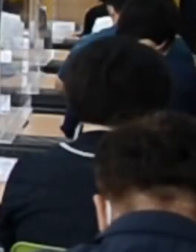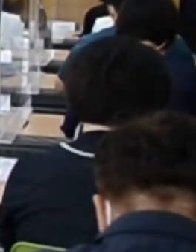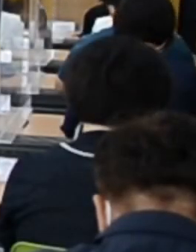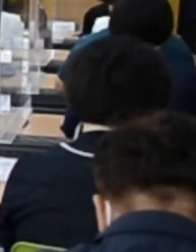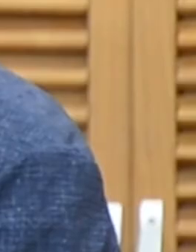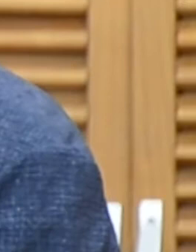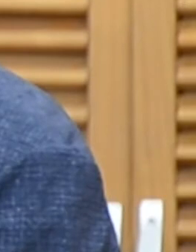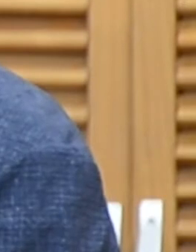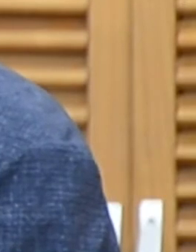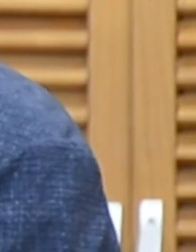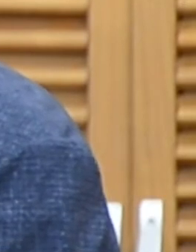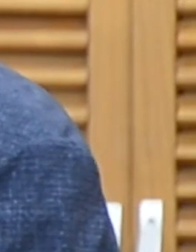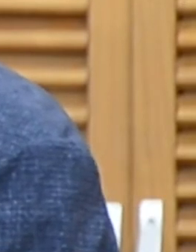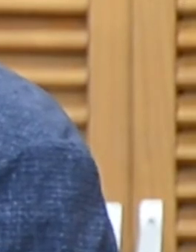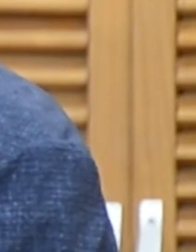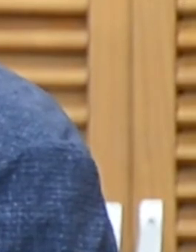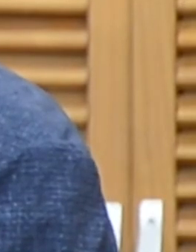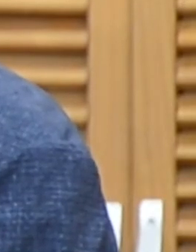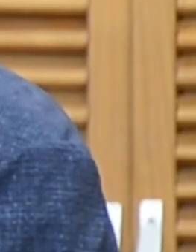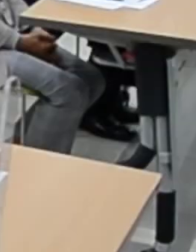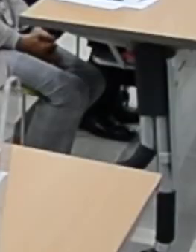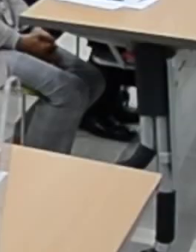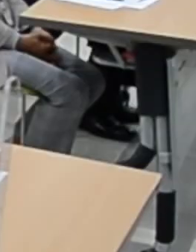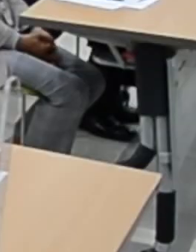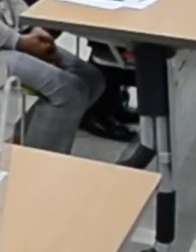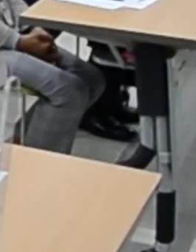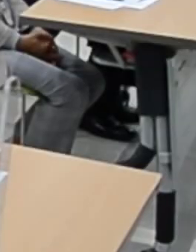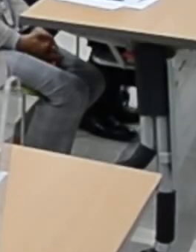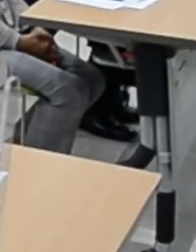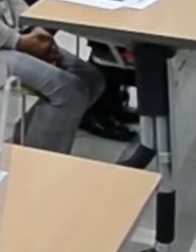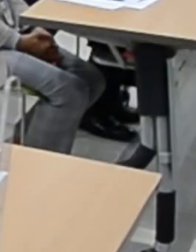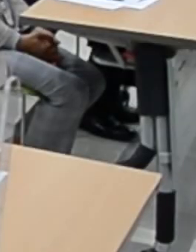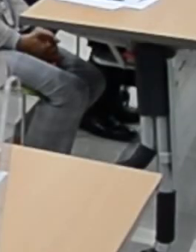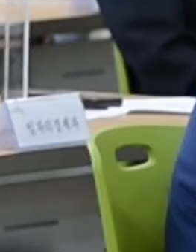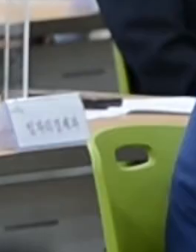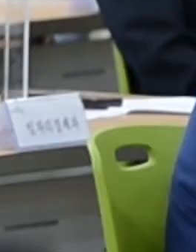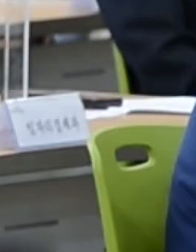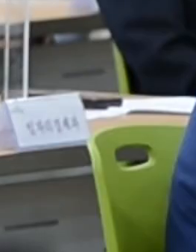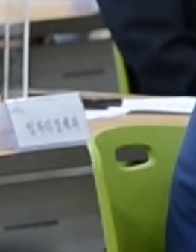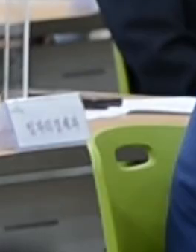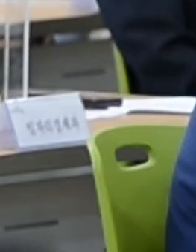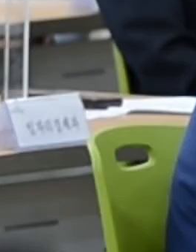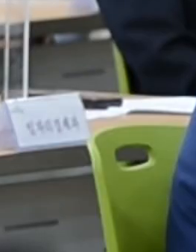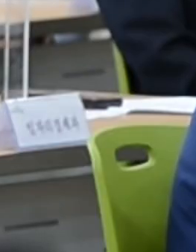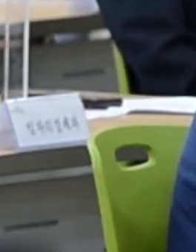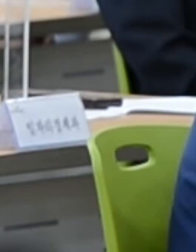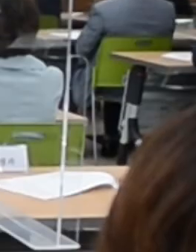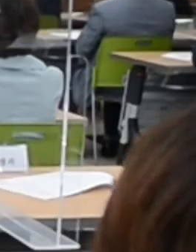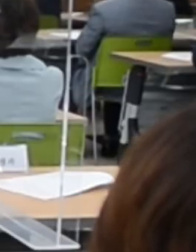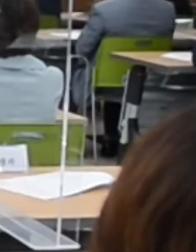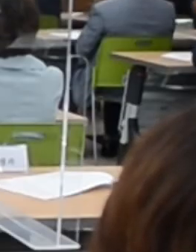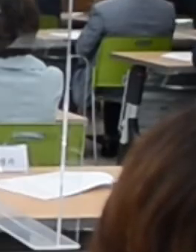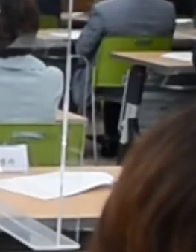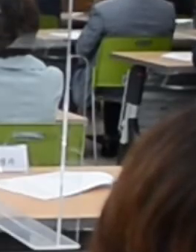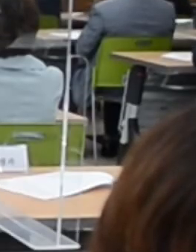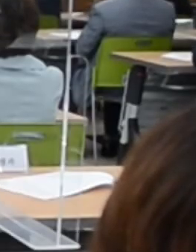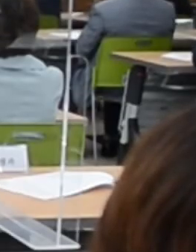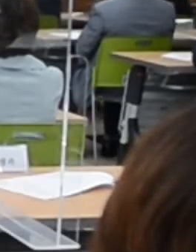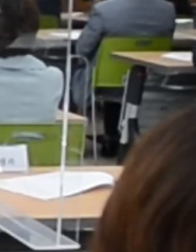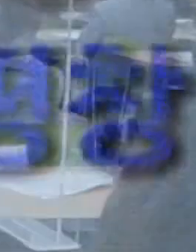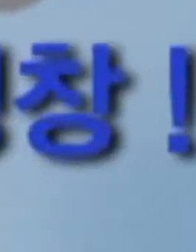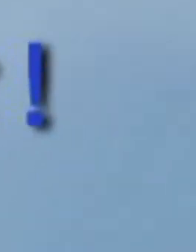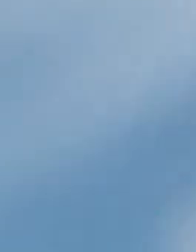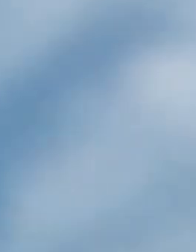우리 군은 올해 6월 문화체육관광부에 공모 신청한 올림픽 평창 문화도시 조성 사업이 순항 중에 있다고 전했습니다.